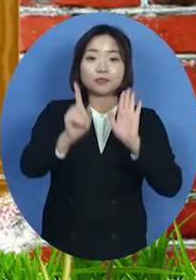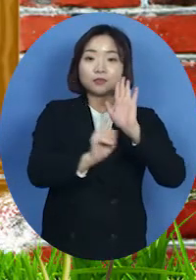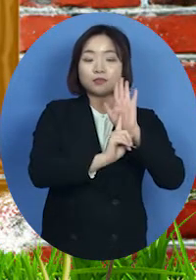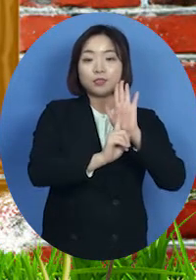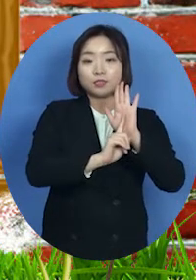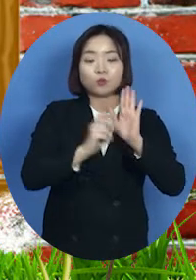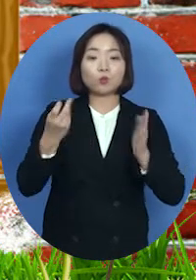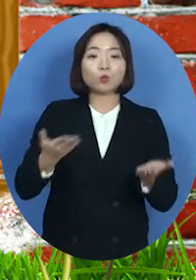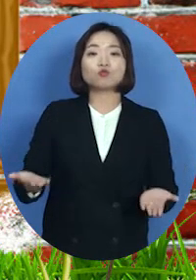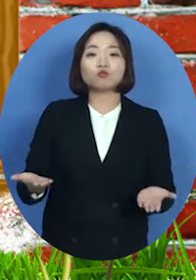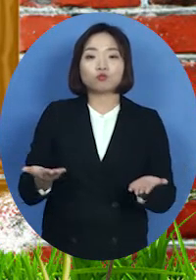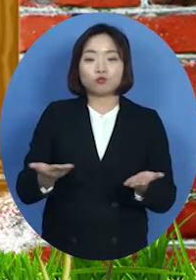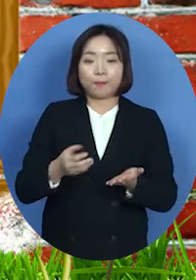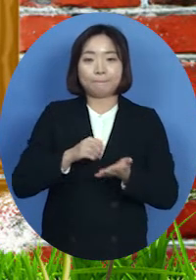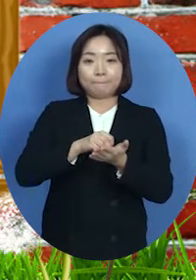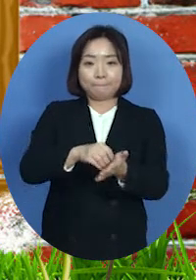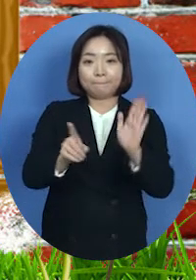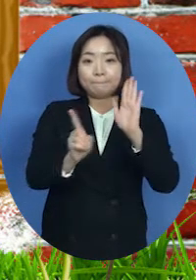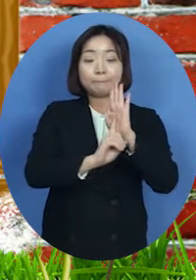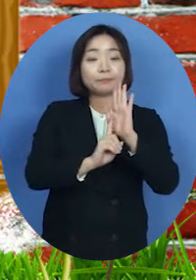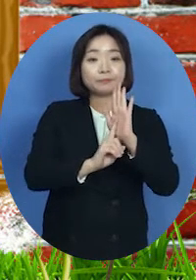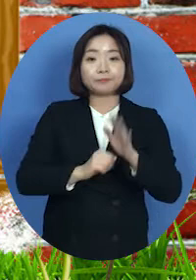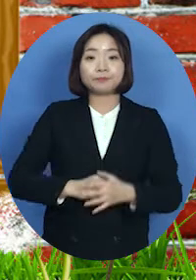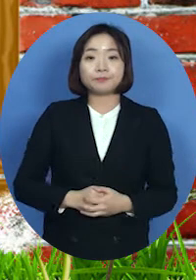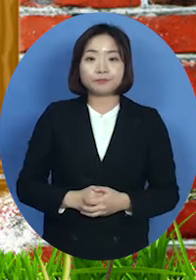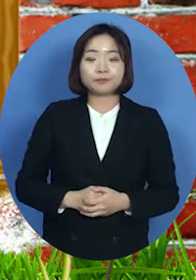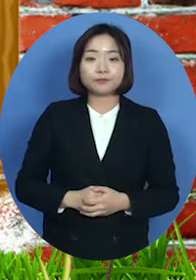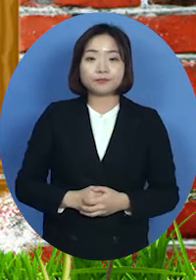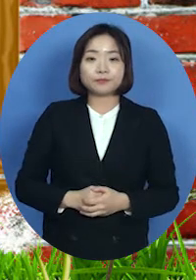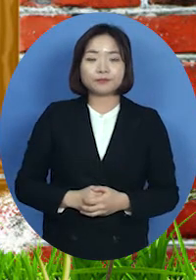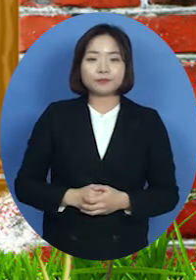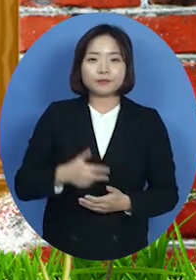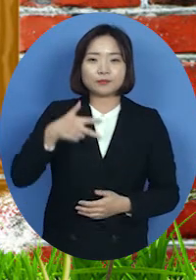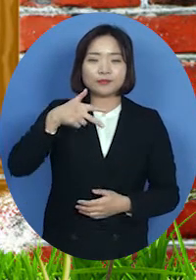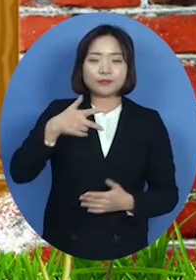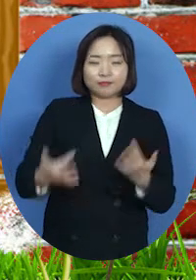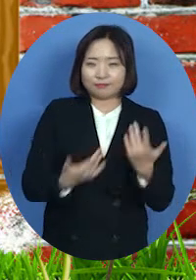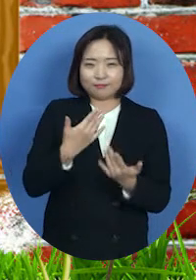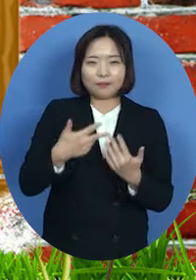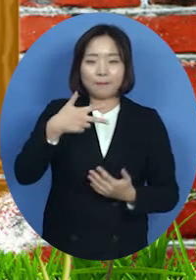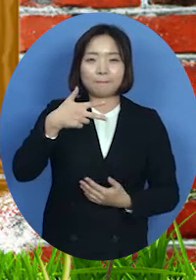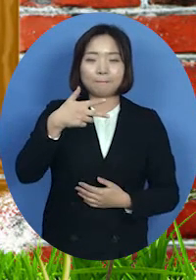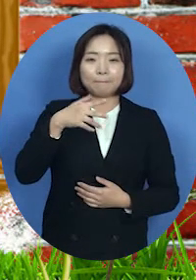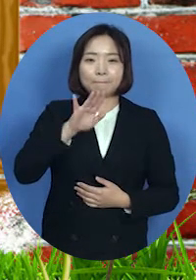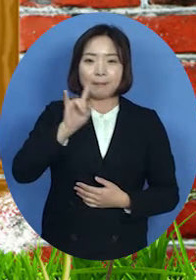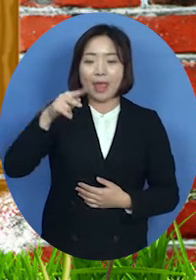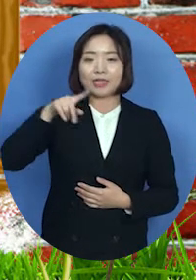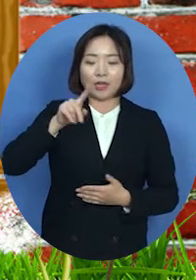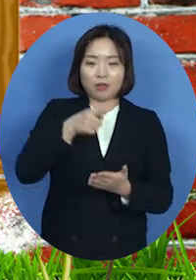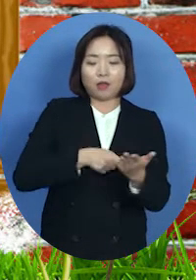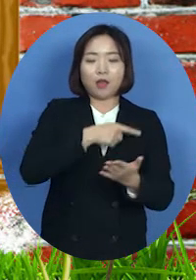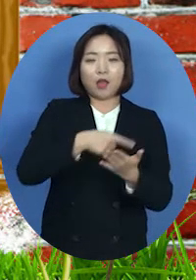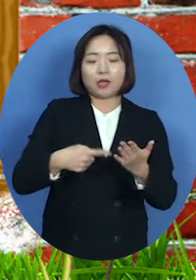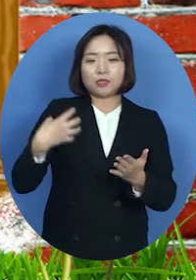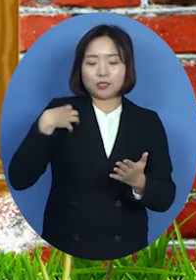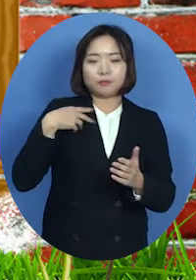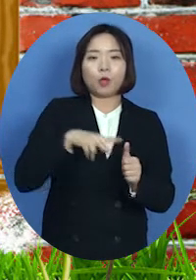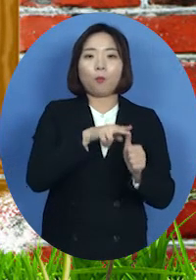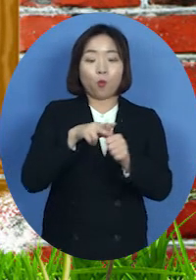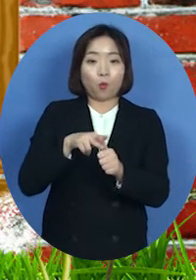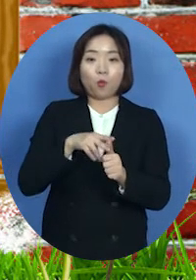이어서 시정 한림 게시판과 취업을 임 게시판입니다 재난 배상책임보험 정보를 알려드립니다